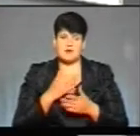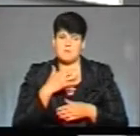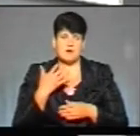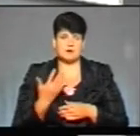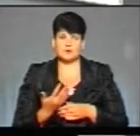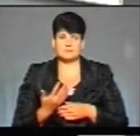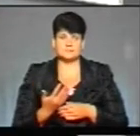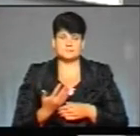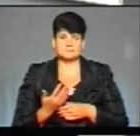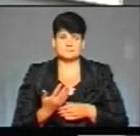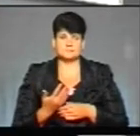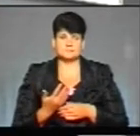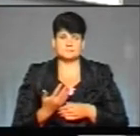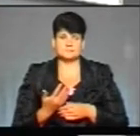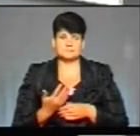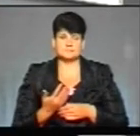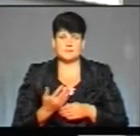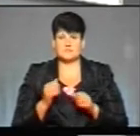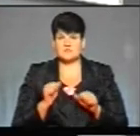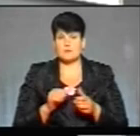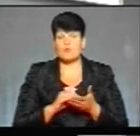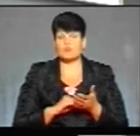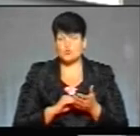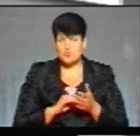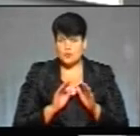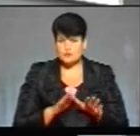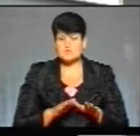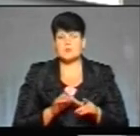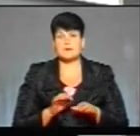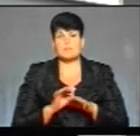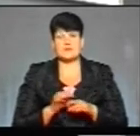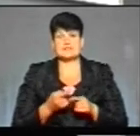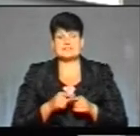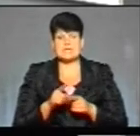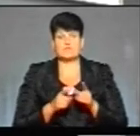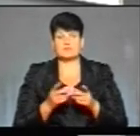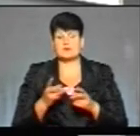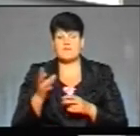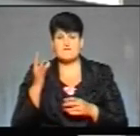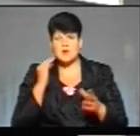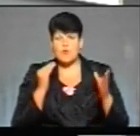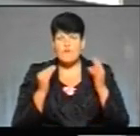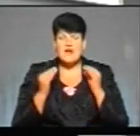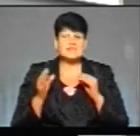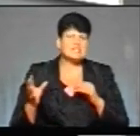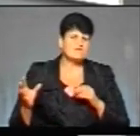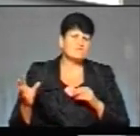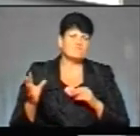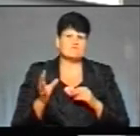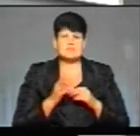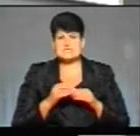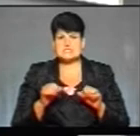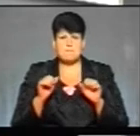і... Може, повторюся, звісно, що при проведенні цієї реформи треба врахувати всі